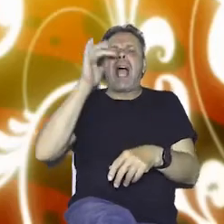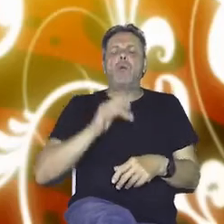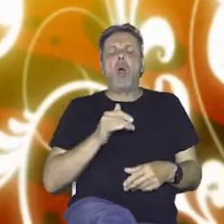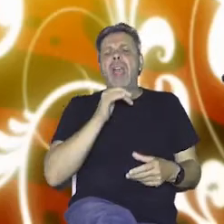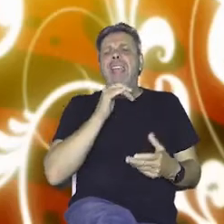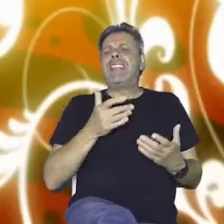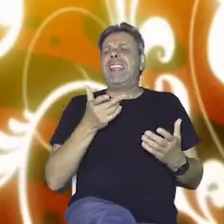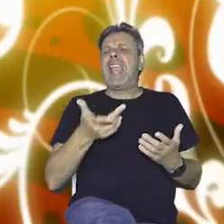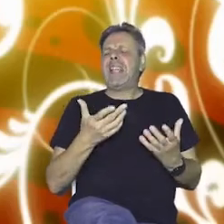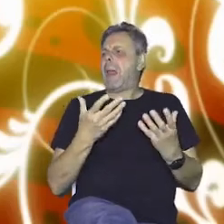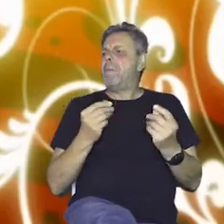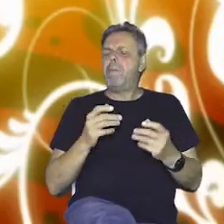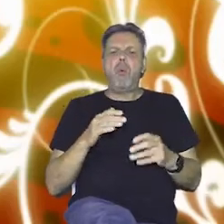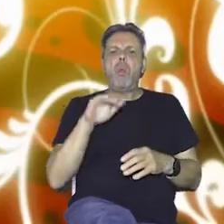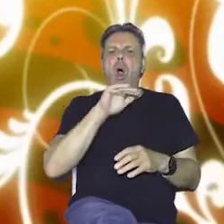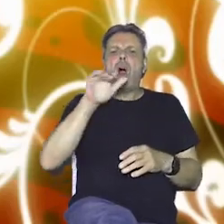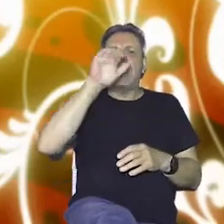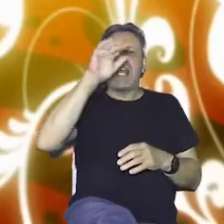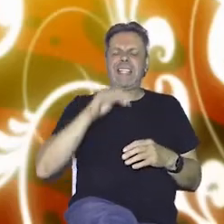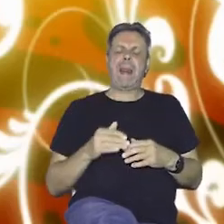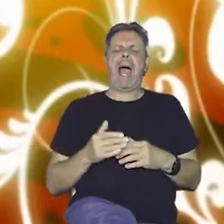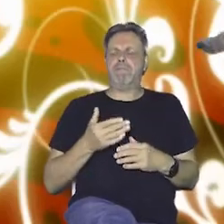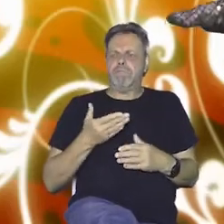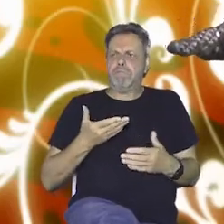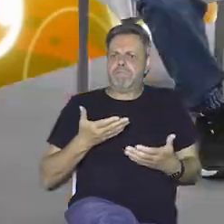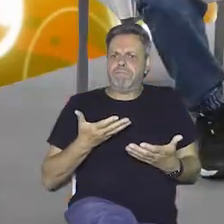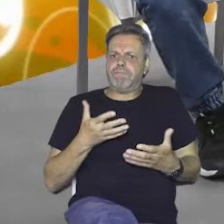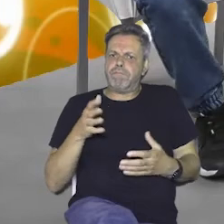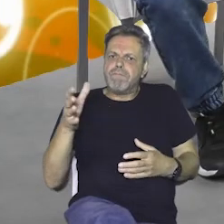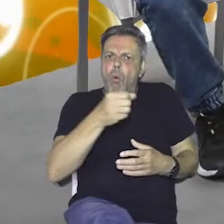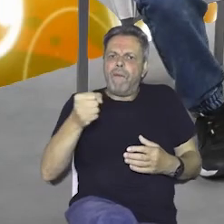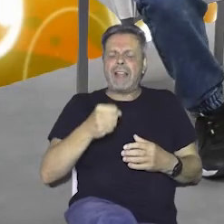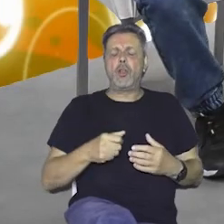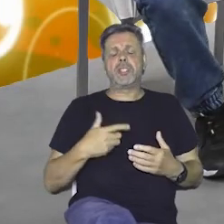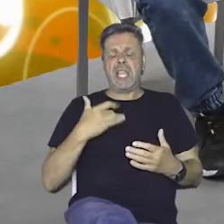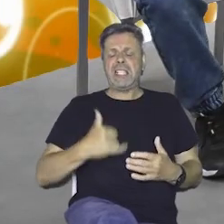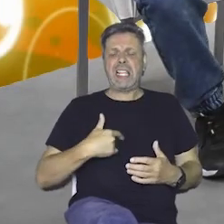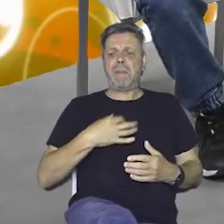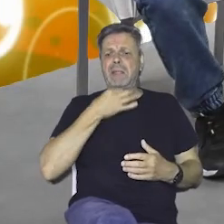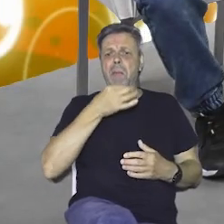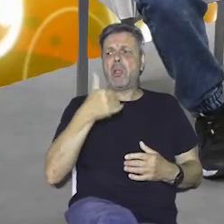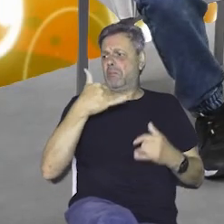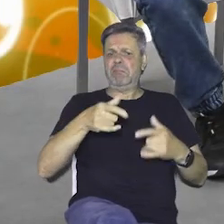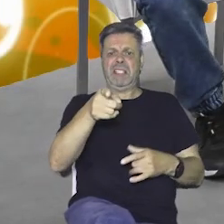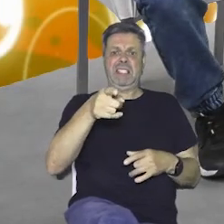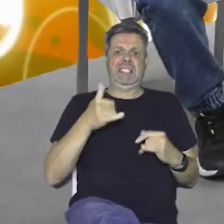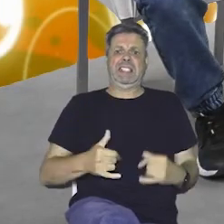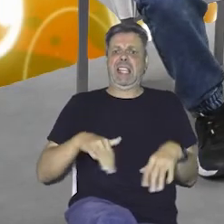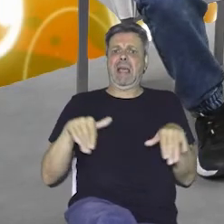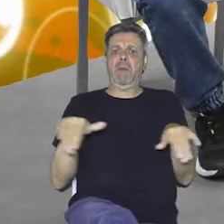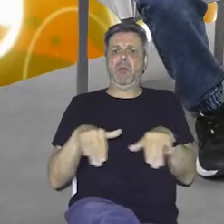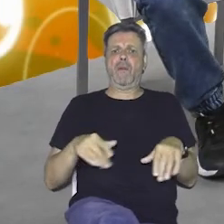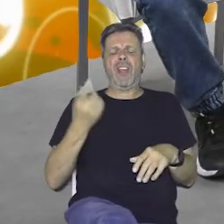puno razina potvrdio i normalno da bi te sad upitala, sad si i u mirovini. Da